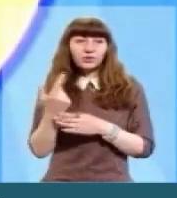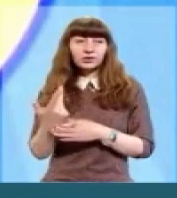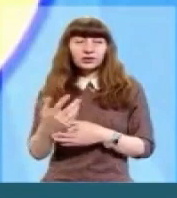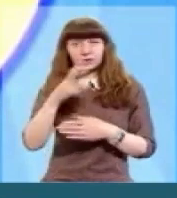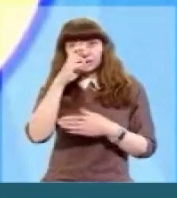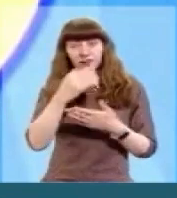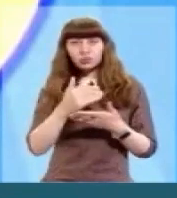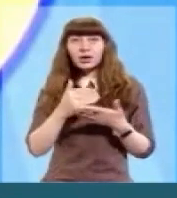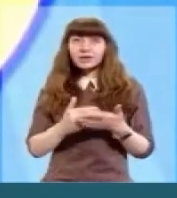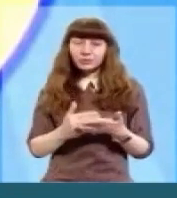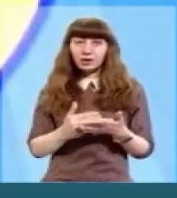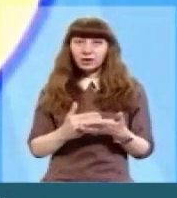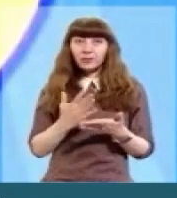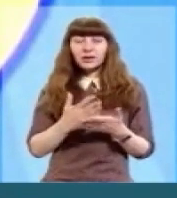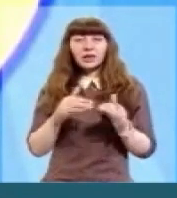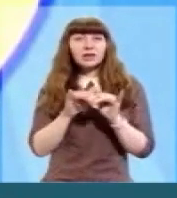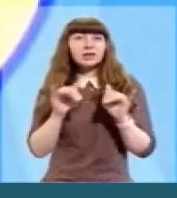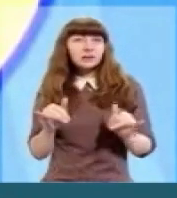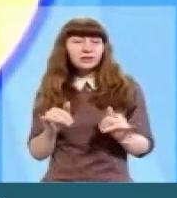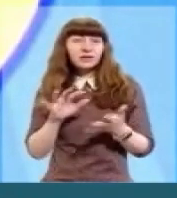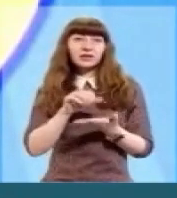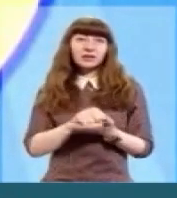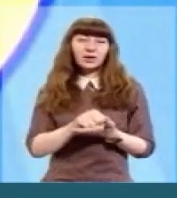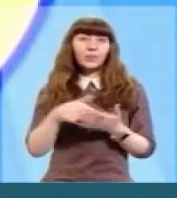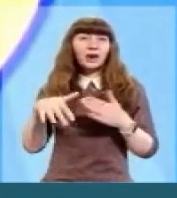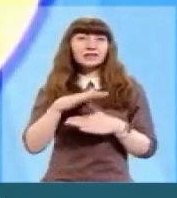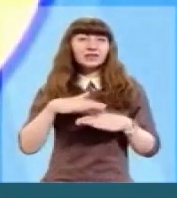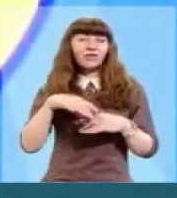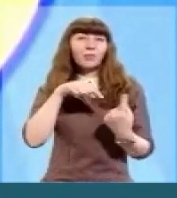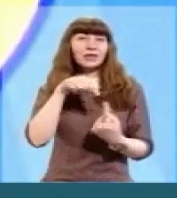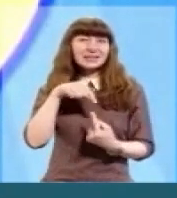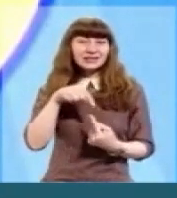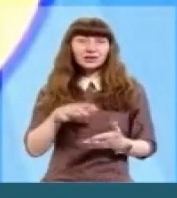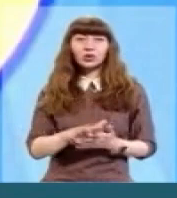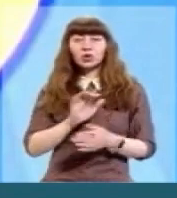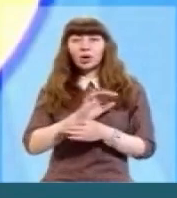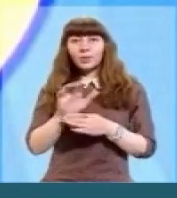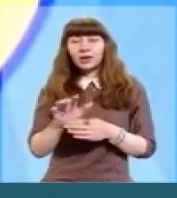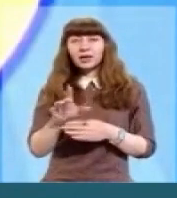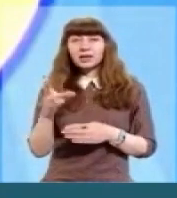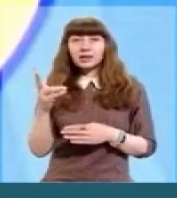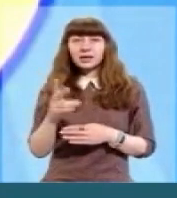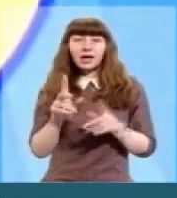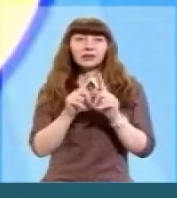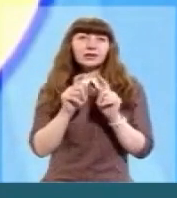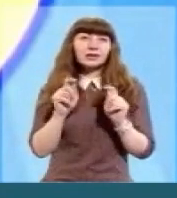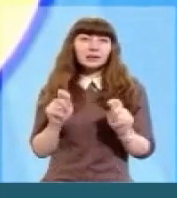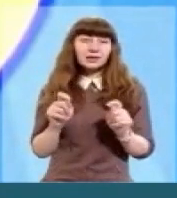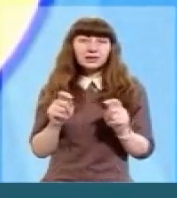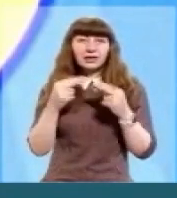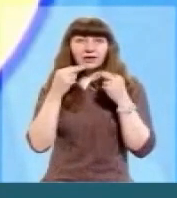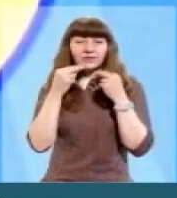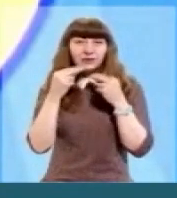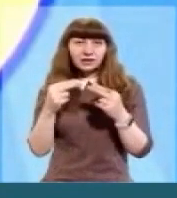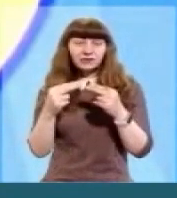и государственных программ. Программа развития продуктивной занятости и массового предпринимательства, которая направлена прежде всего на создание